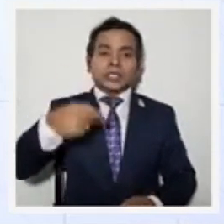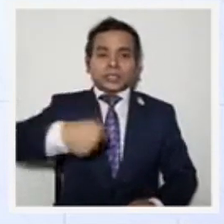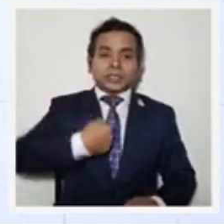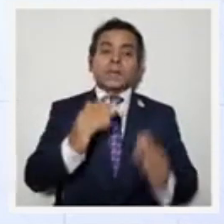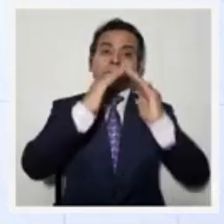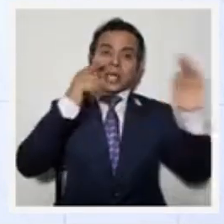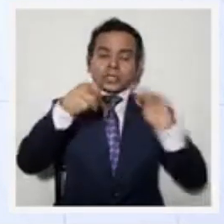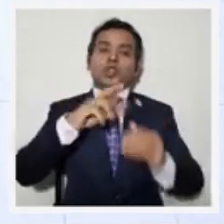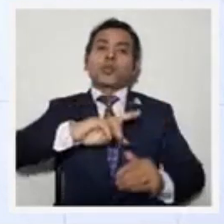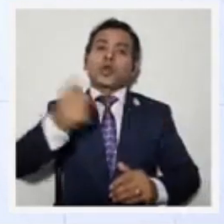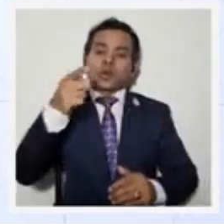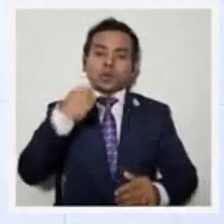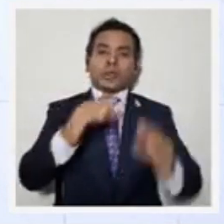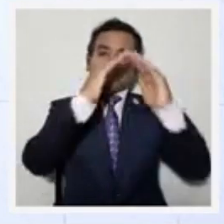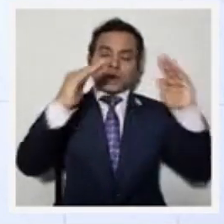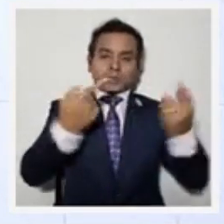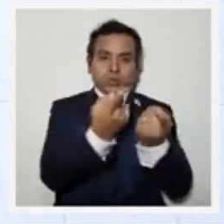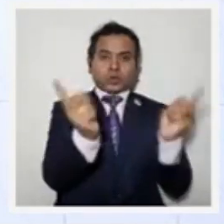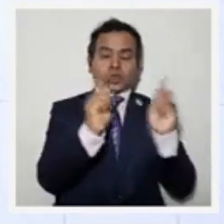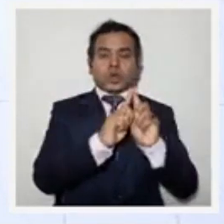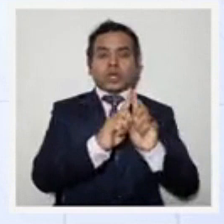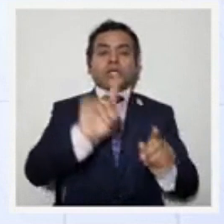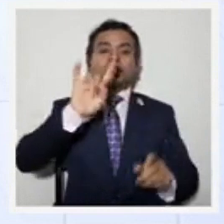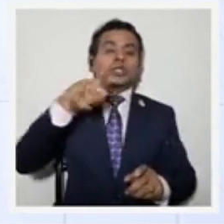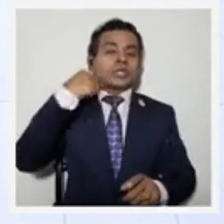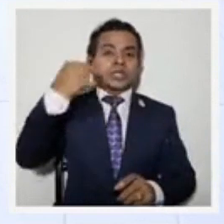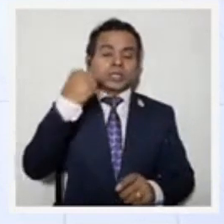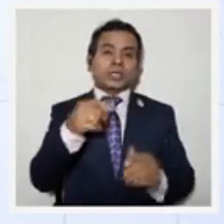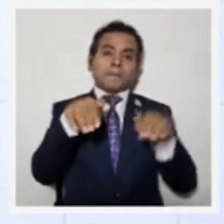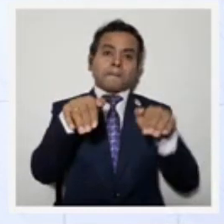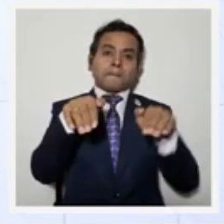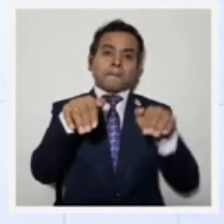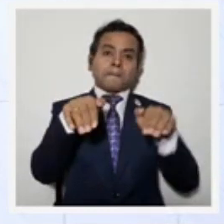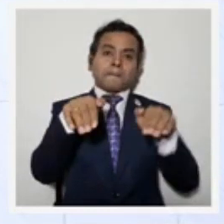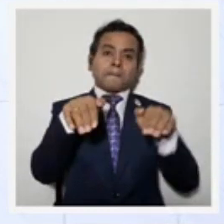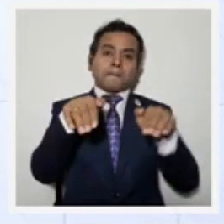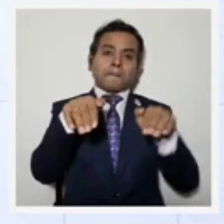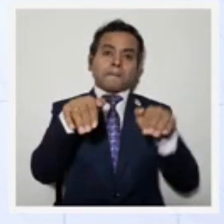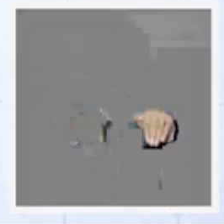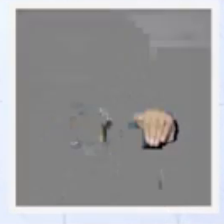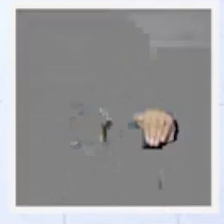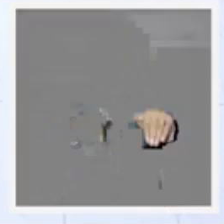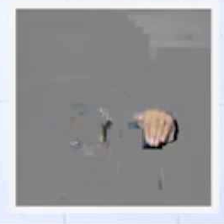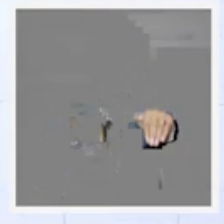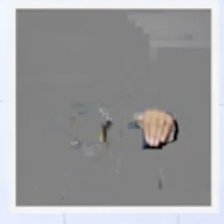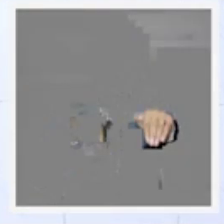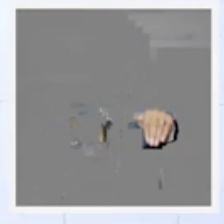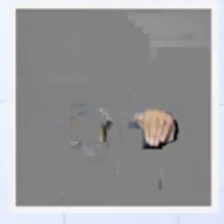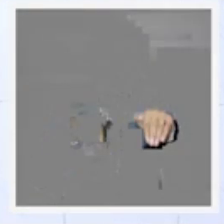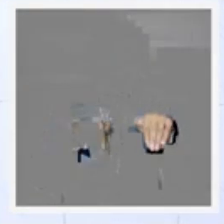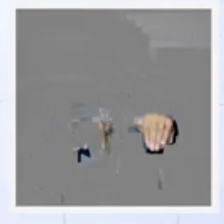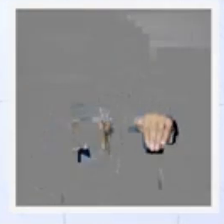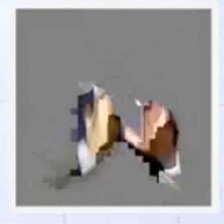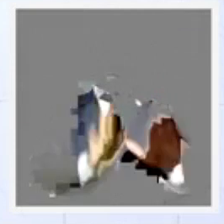অবশ্যই নিজ বাসায় অথবা মনোনীত যে কোনো জায়গায় আইসোলেশন অথবা অন্তরীণের নিয়ম মেনে চলতে হবে এবং হাসপাতাল